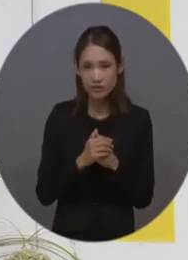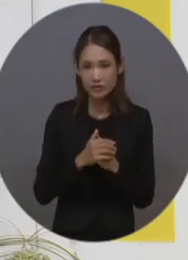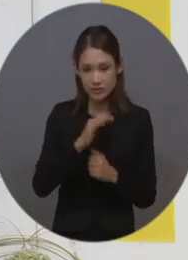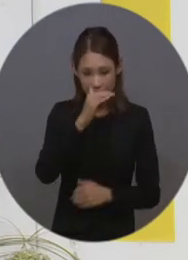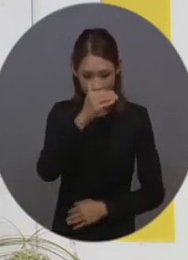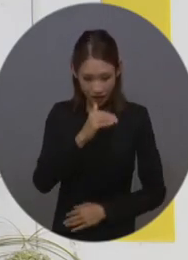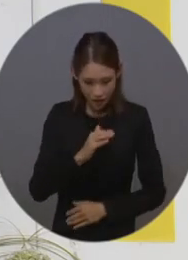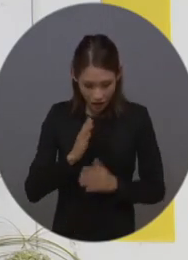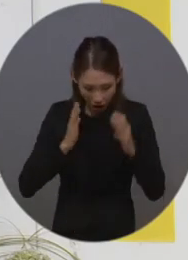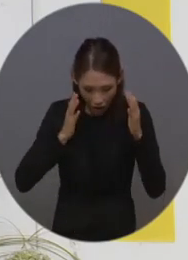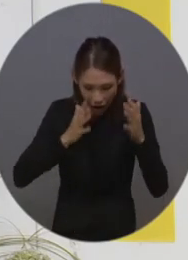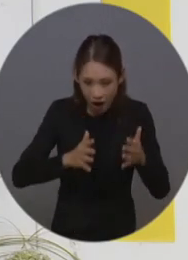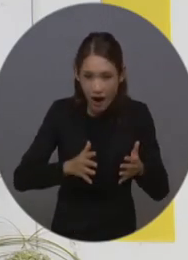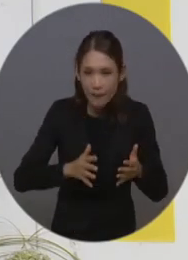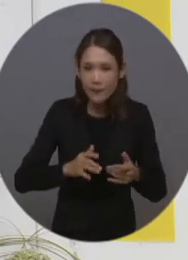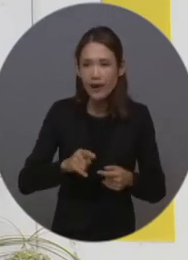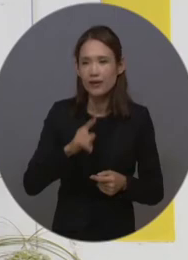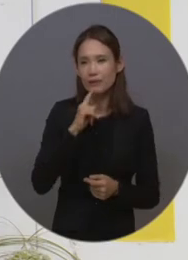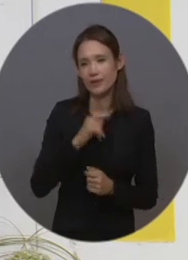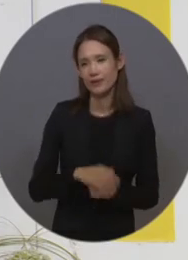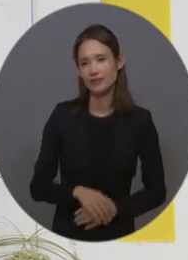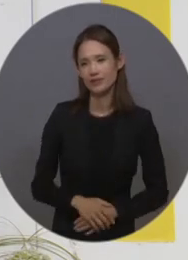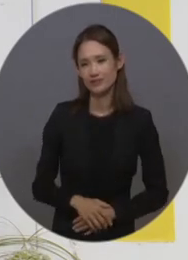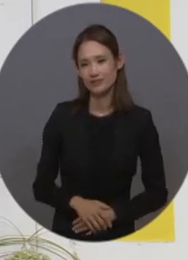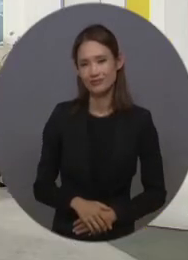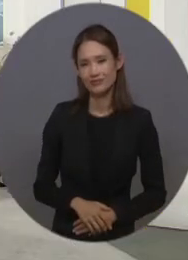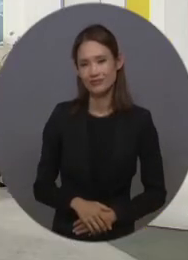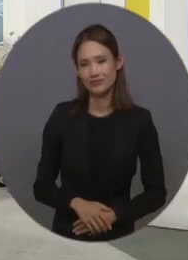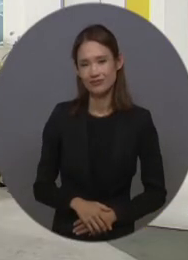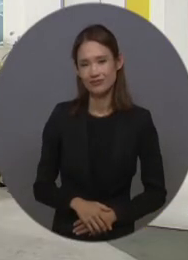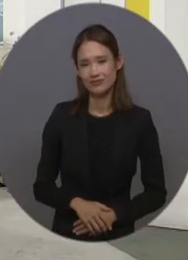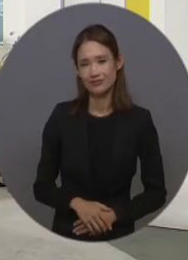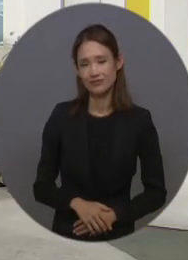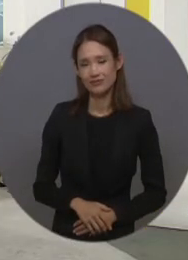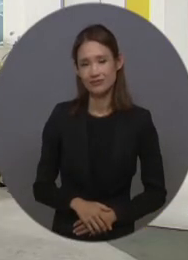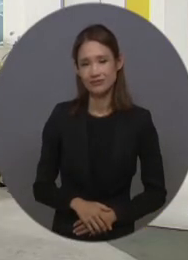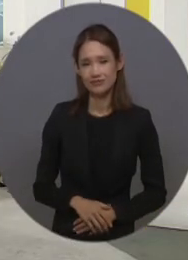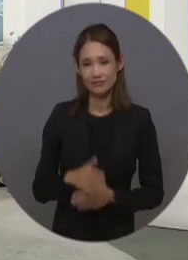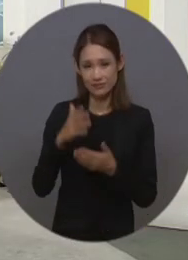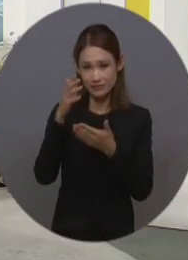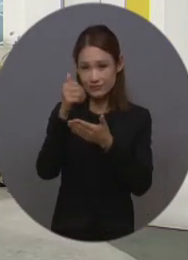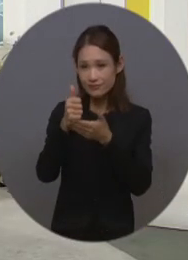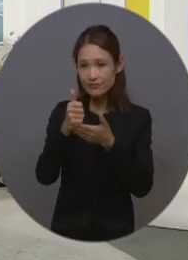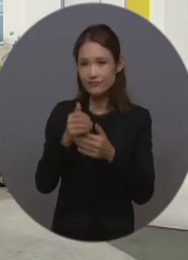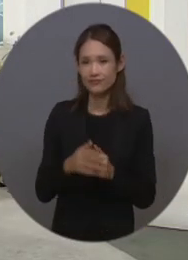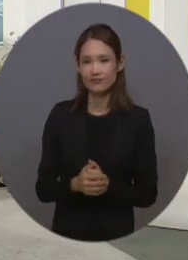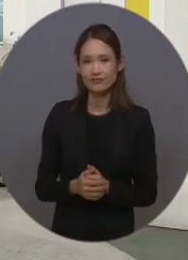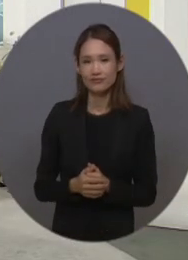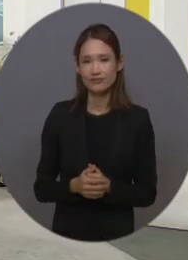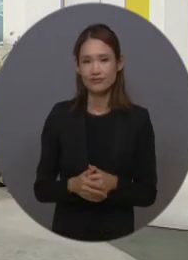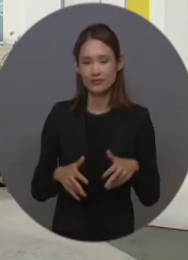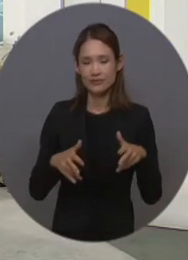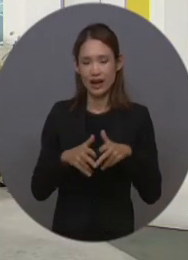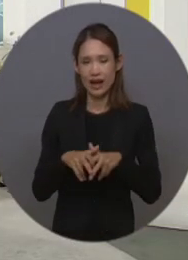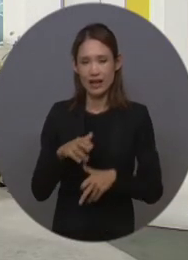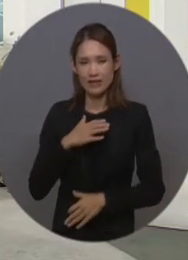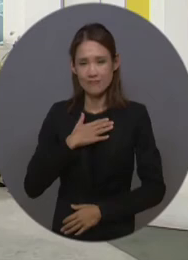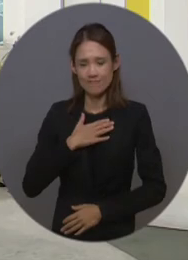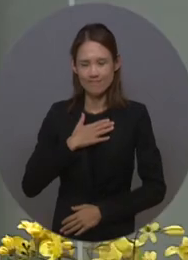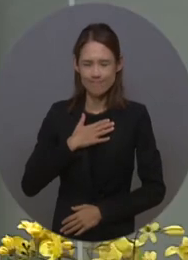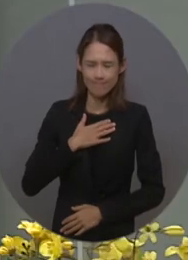빠진 거예요. 그러네요. 네. 자 그리고 또 우리 박진희 형 같은 경우는 또 이 장애인 감수성이 또